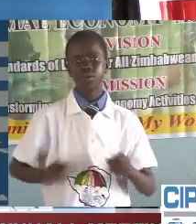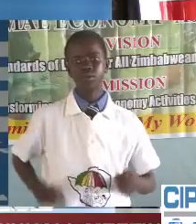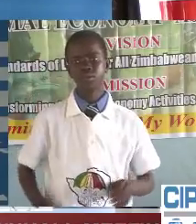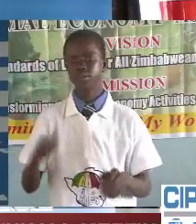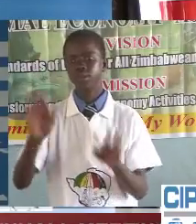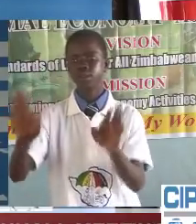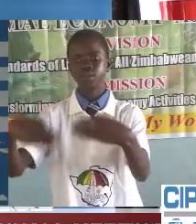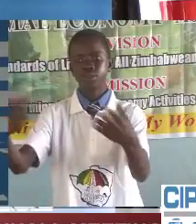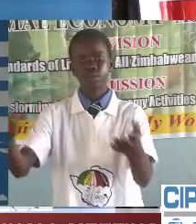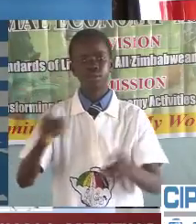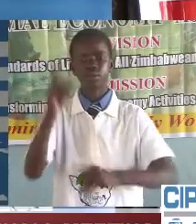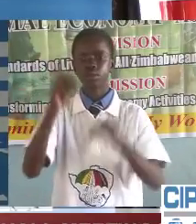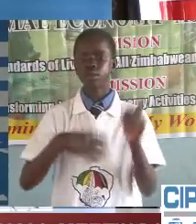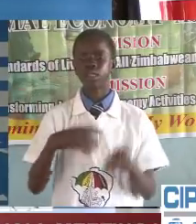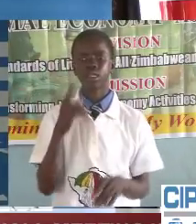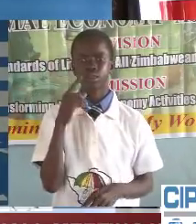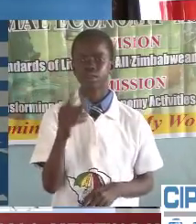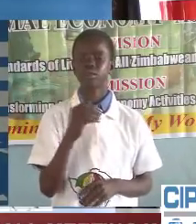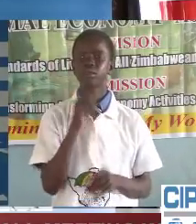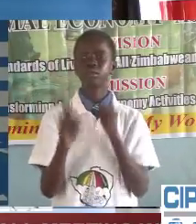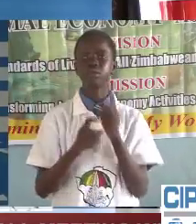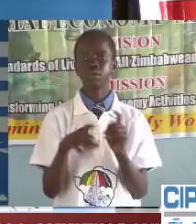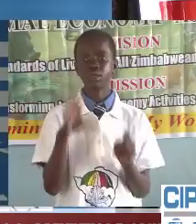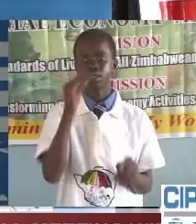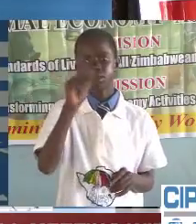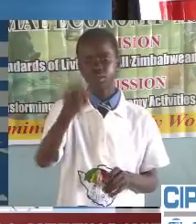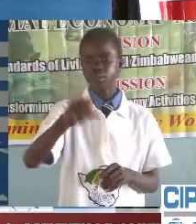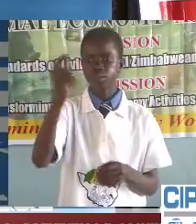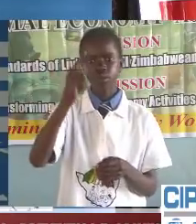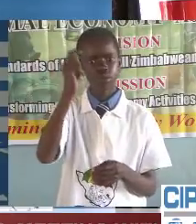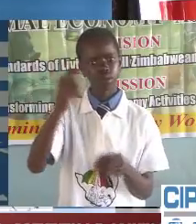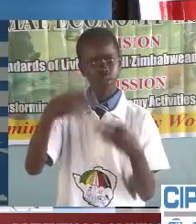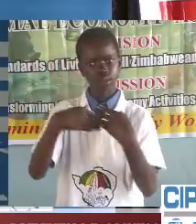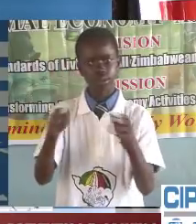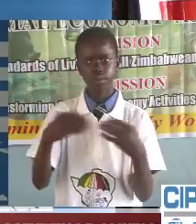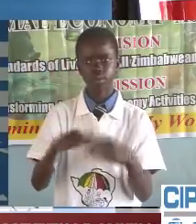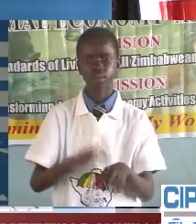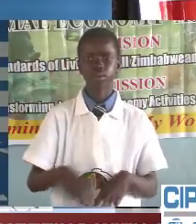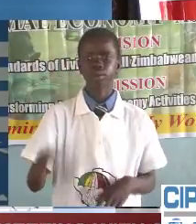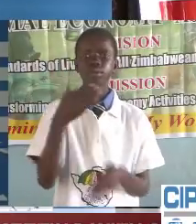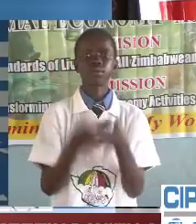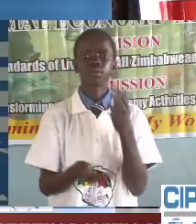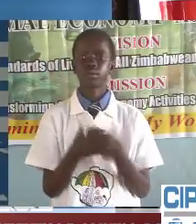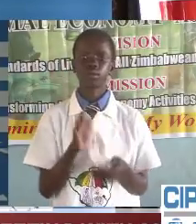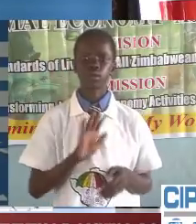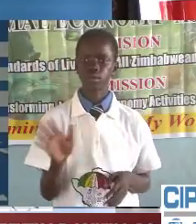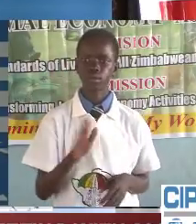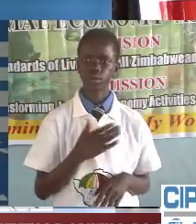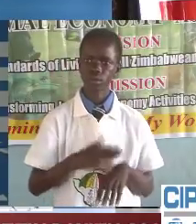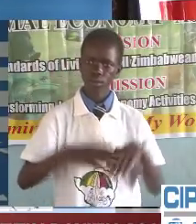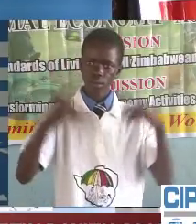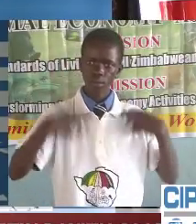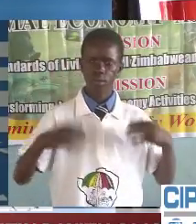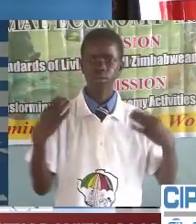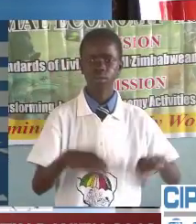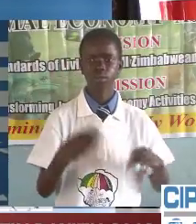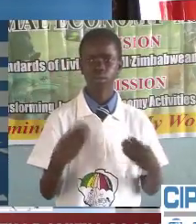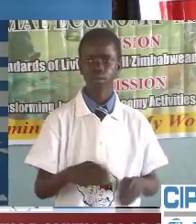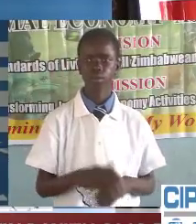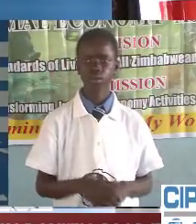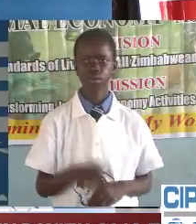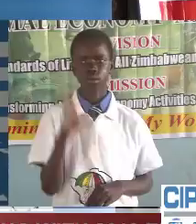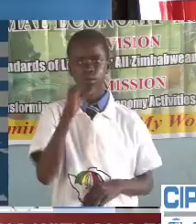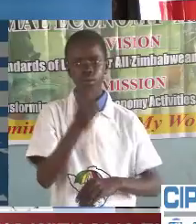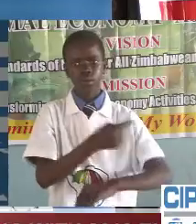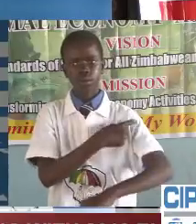vachiona nezvenzvimbo idzodzo dzichichengetedzwa zvakanaka. Ndofunga handifungi kuti pangazova nedambudziko rekupararira kwezvirwere, saka ndofunga